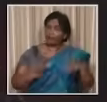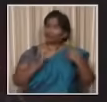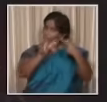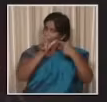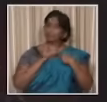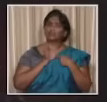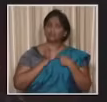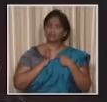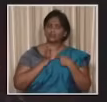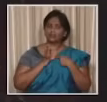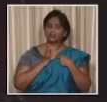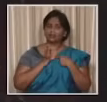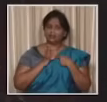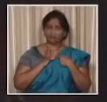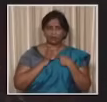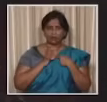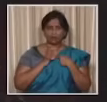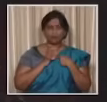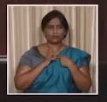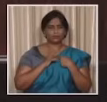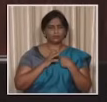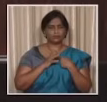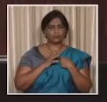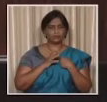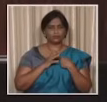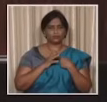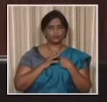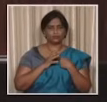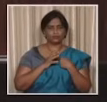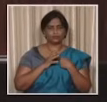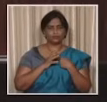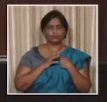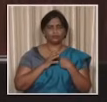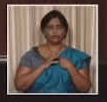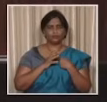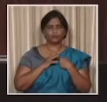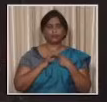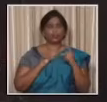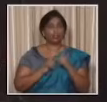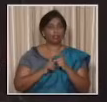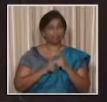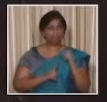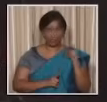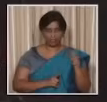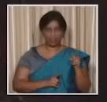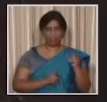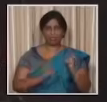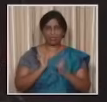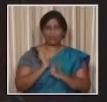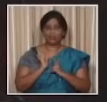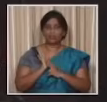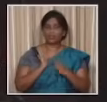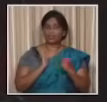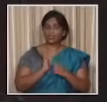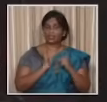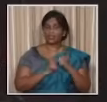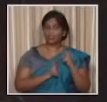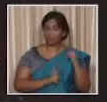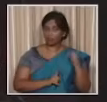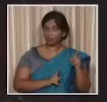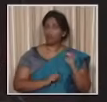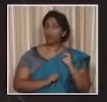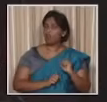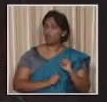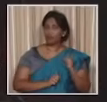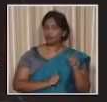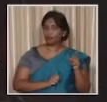පස්සේ. මම ඔබතුමාට විපක්ෂ නායකතුමා කෙටියෙන් අවසන් ධම්මික NVT ධම්මික